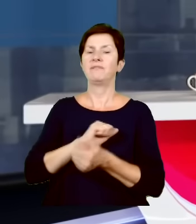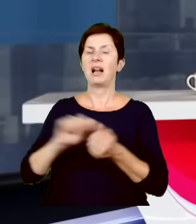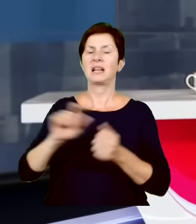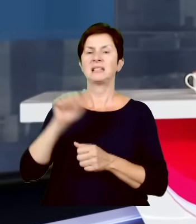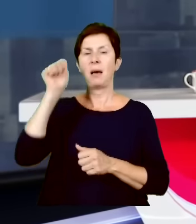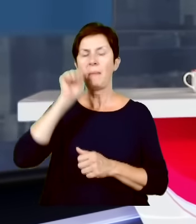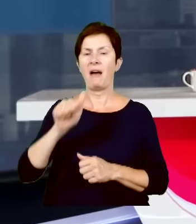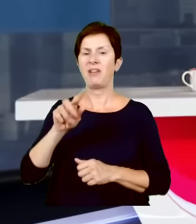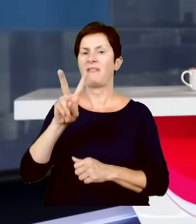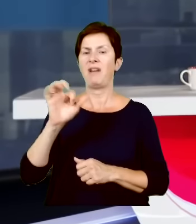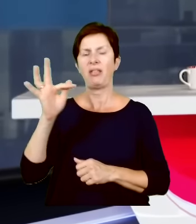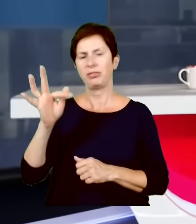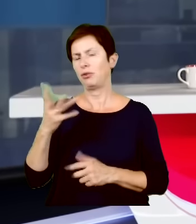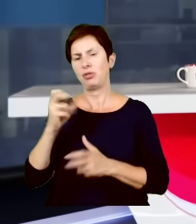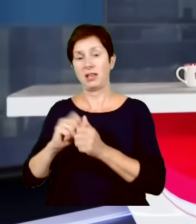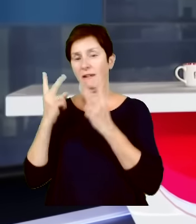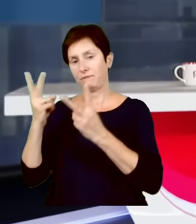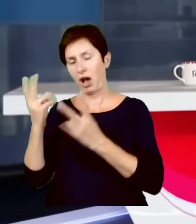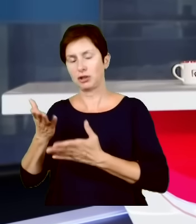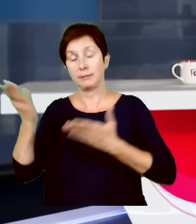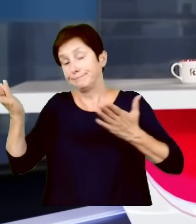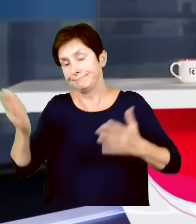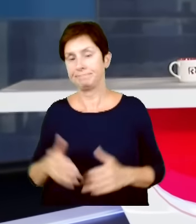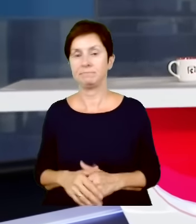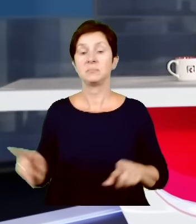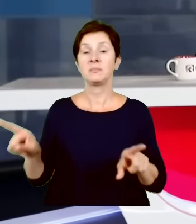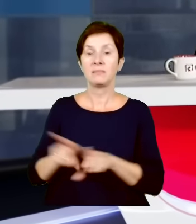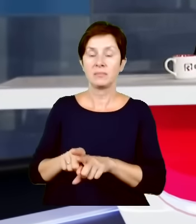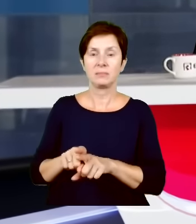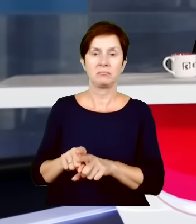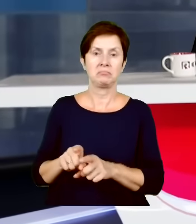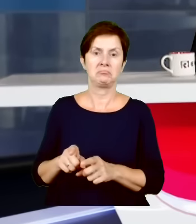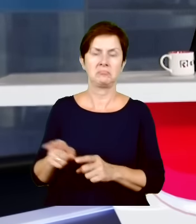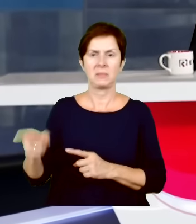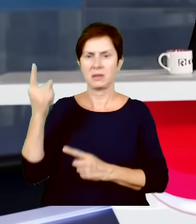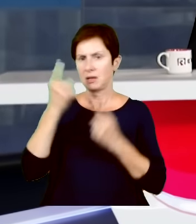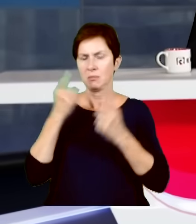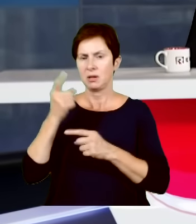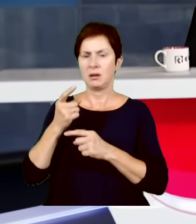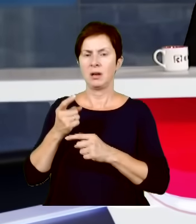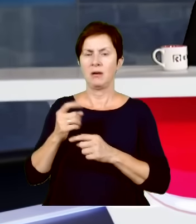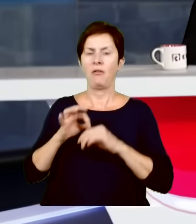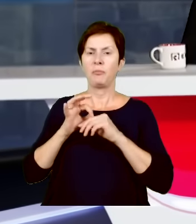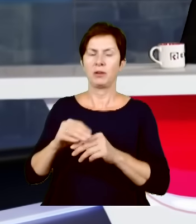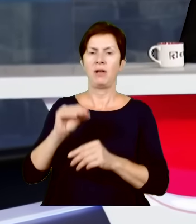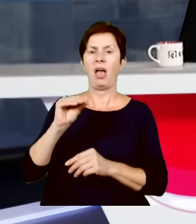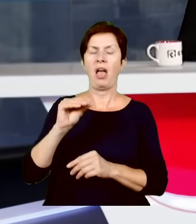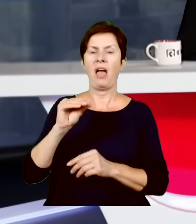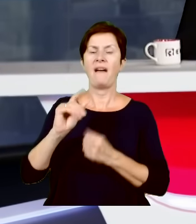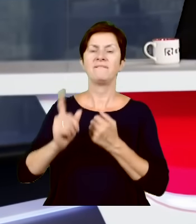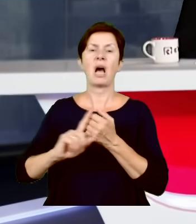ważnych po prostu ani ważniejszych nie należy tak samo do nich nie należy wdrożenie krajowego systemu e-faktur po to żeby